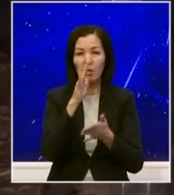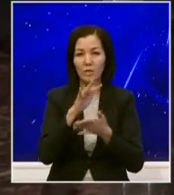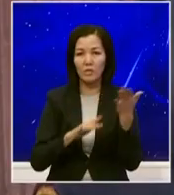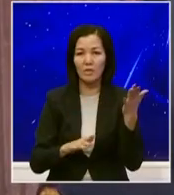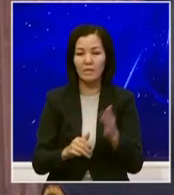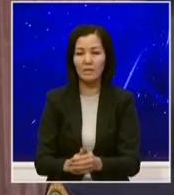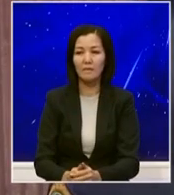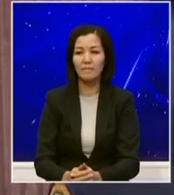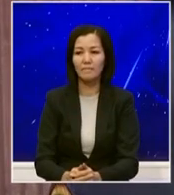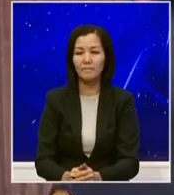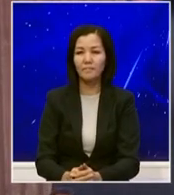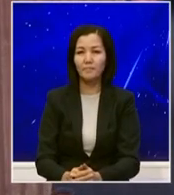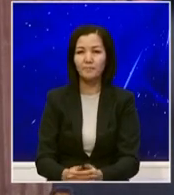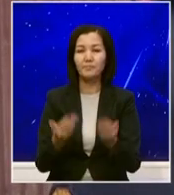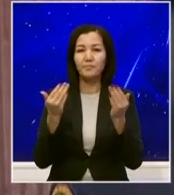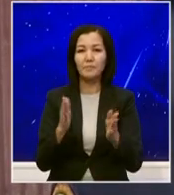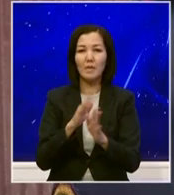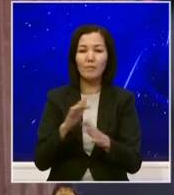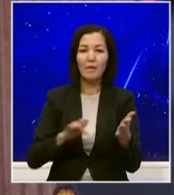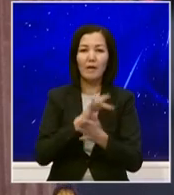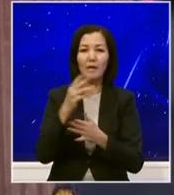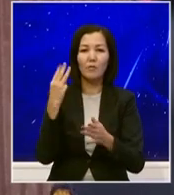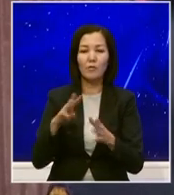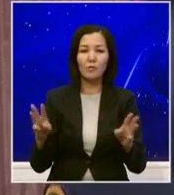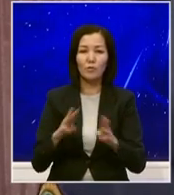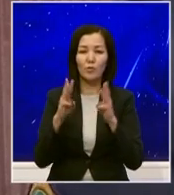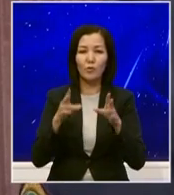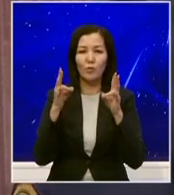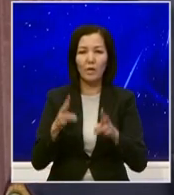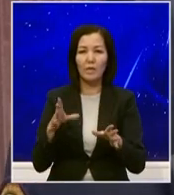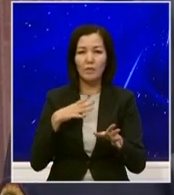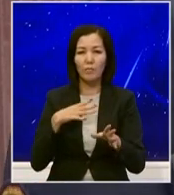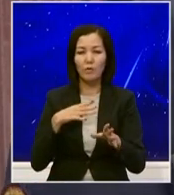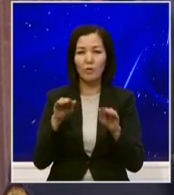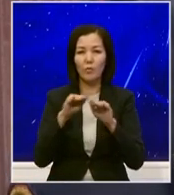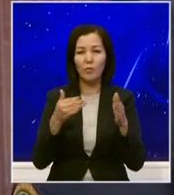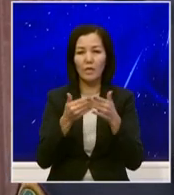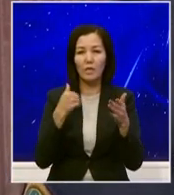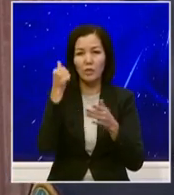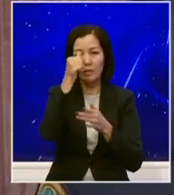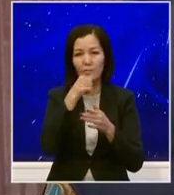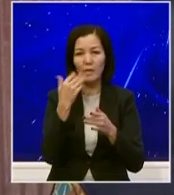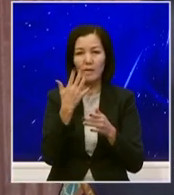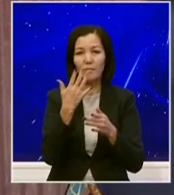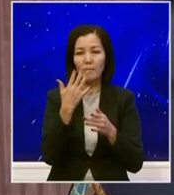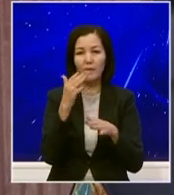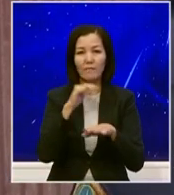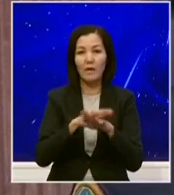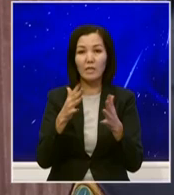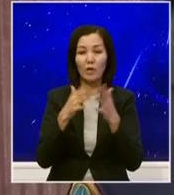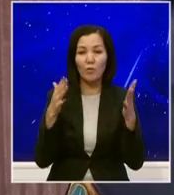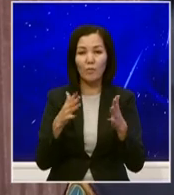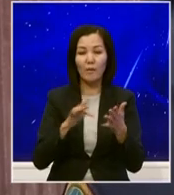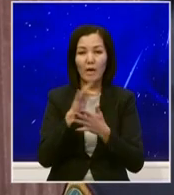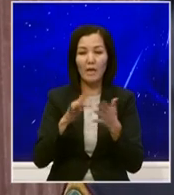жалғаспақ. Биыл Қапшағай қаласында 30 өрт оқиғасы болды. Бұл көрсеткіш өткен жылмен салыстырғанда 5 терекке көп. Біз